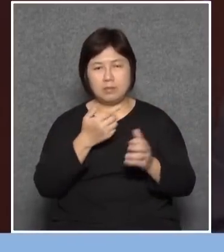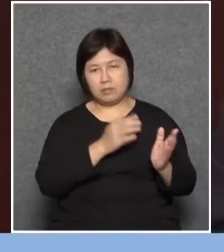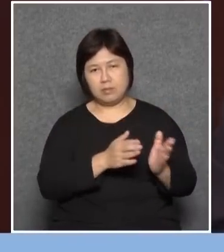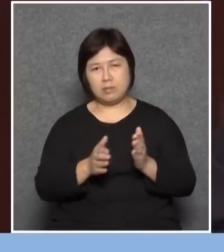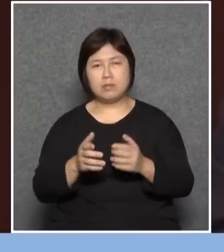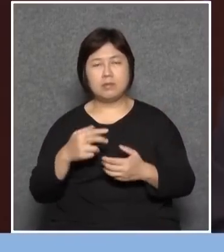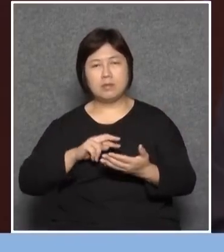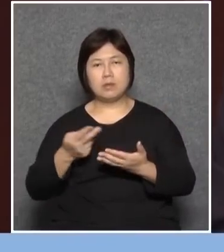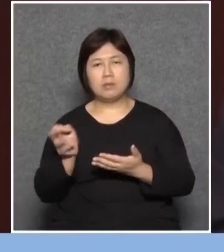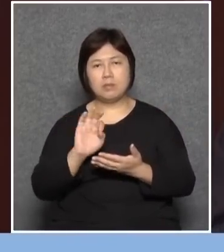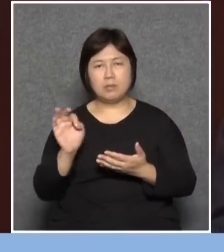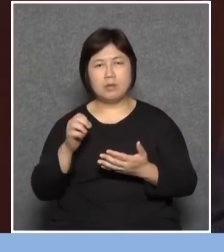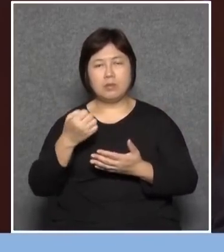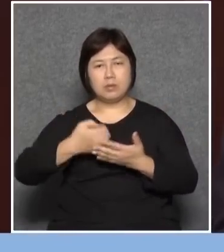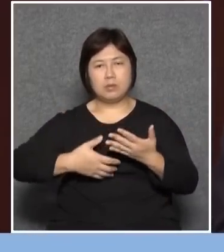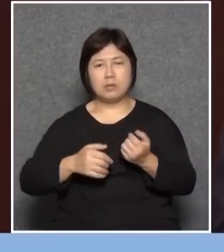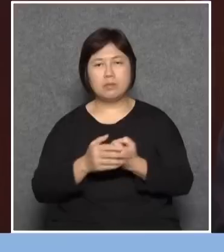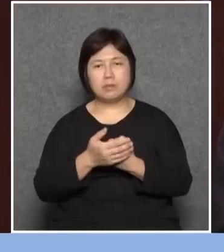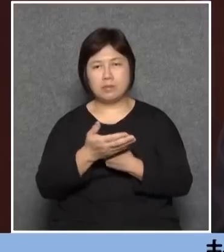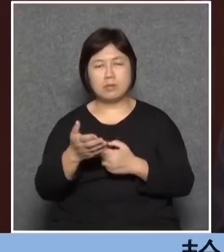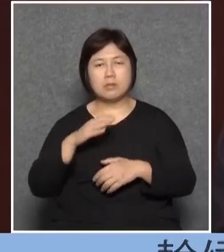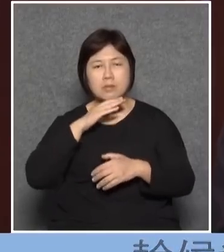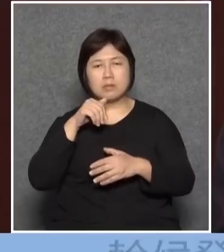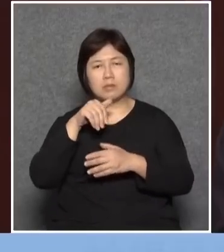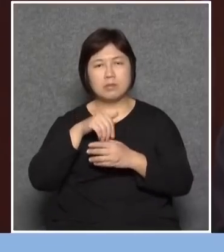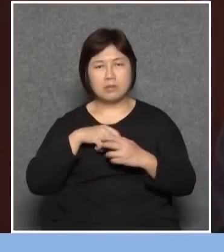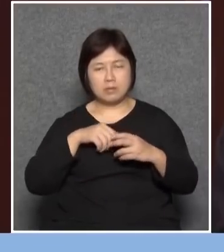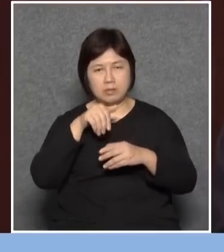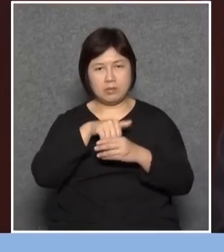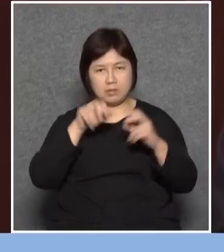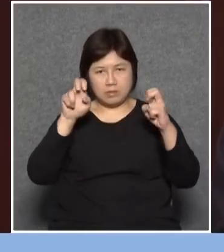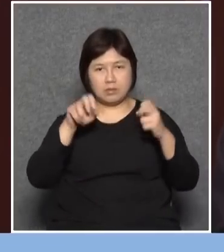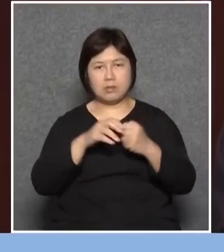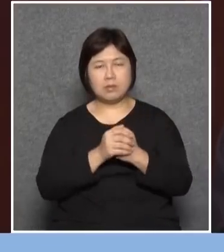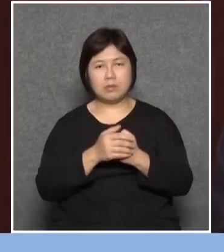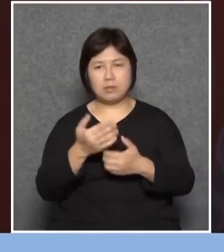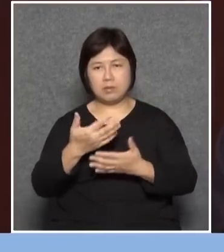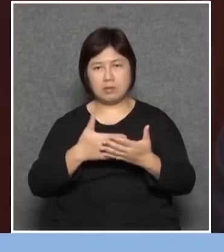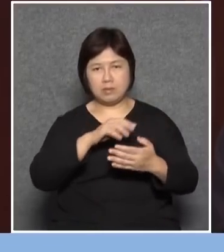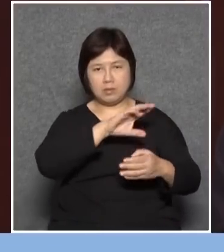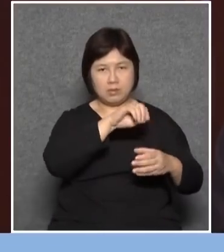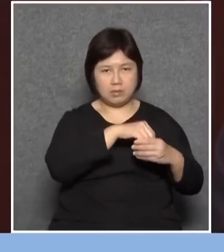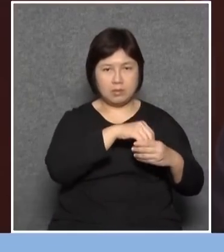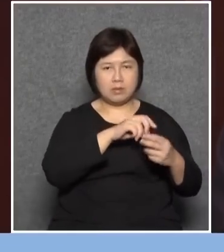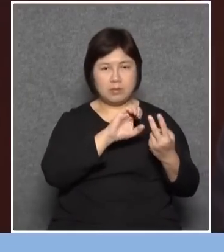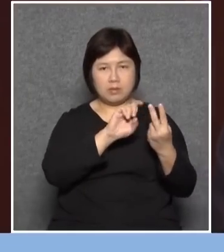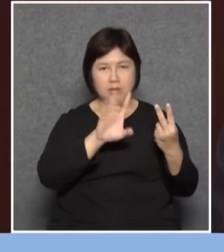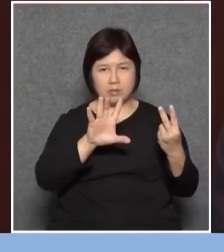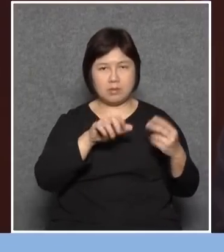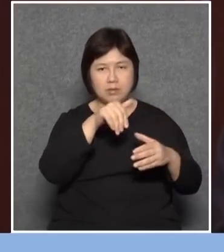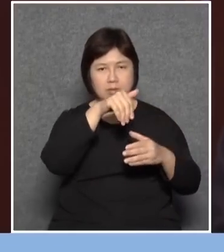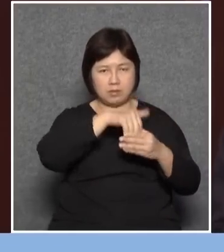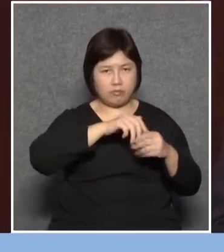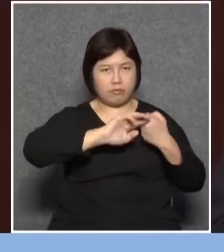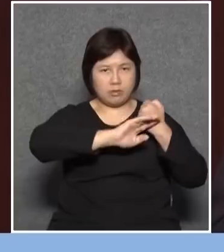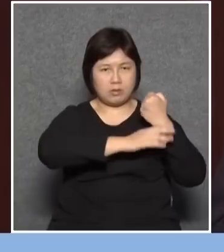冇修正案嘅条文。我向各位提出嘅代议议题系以下条文纳入2015年选举法例